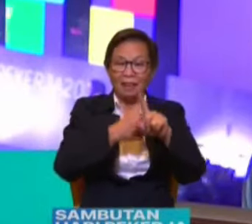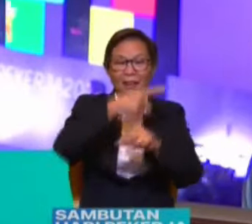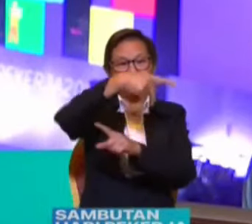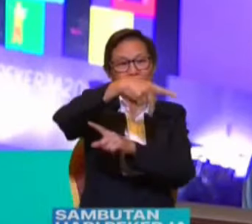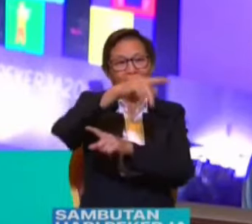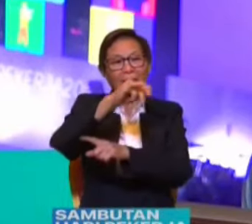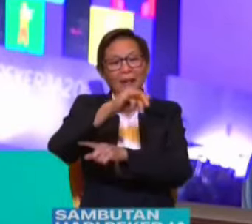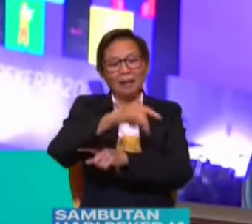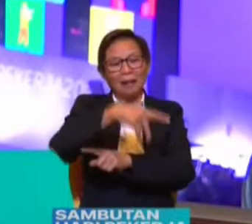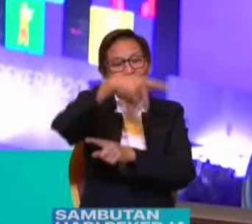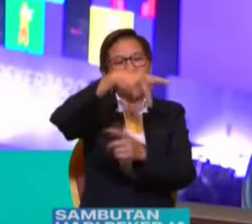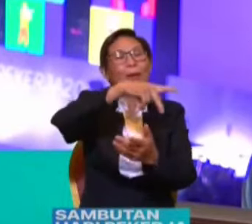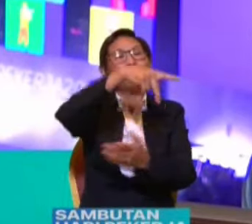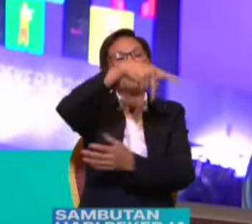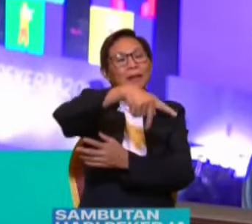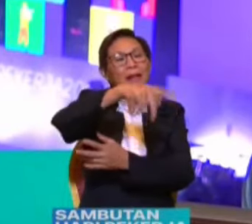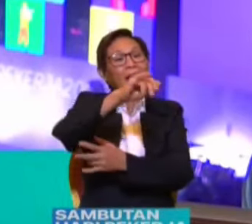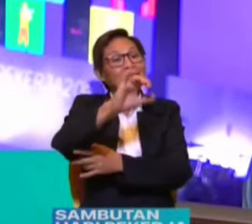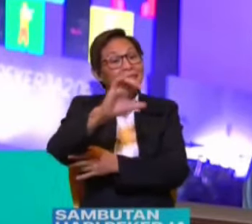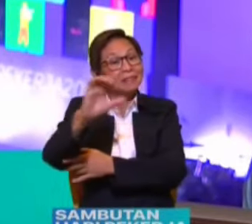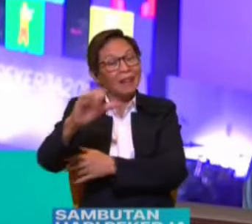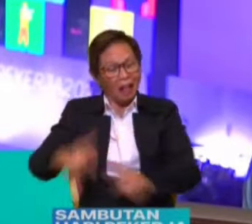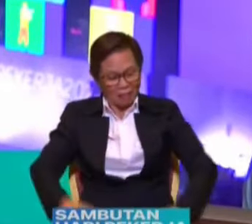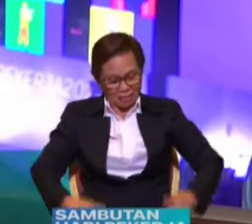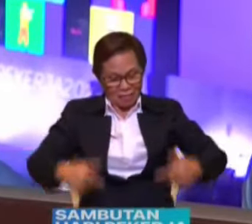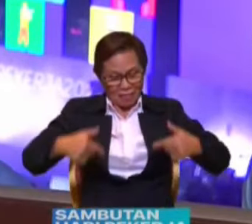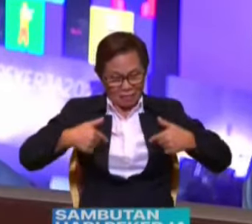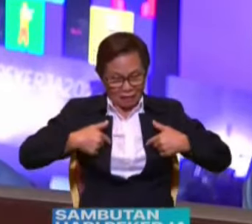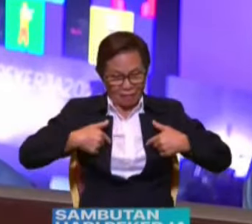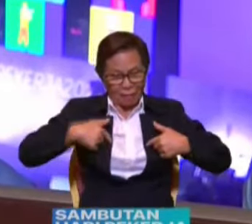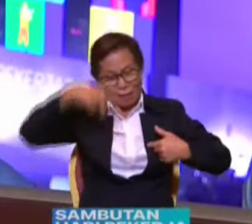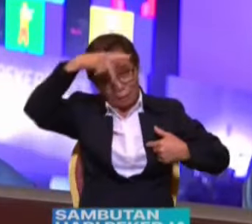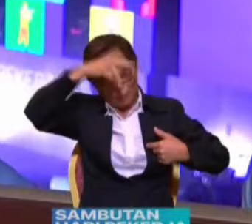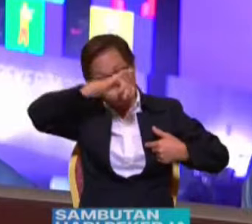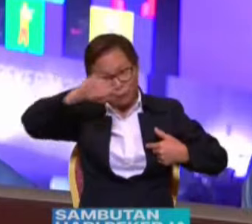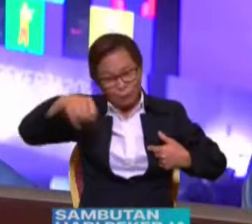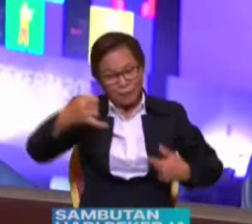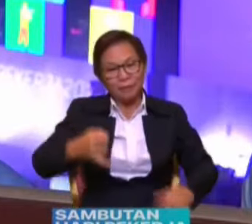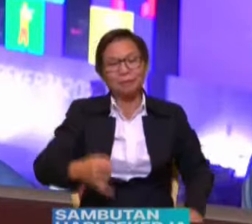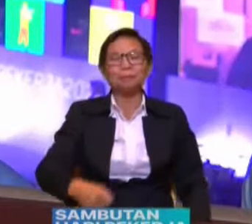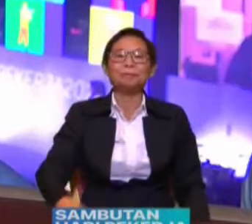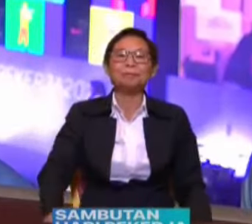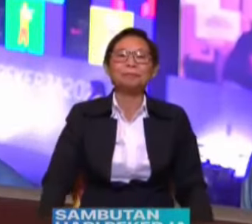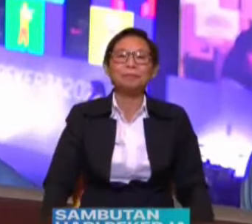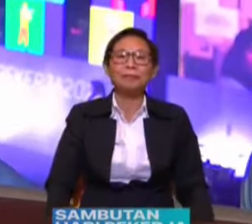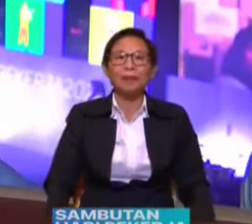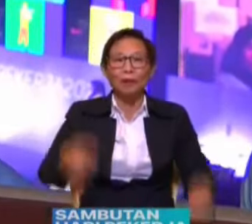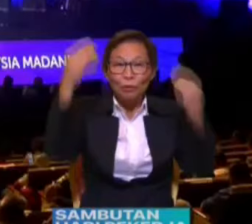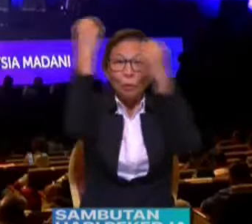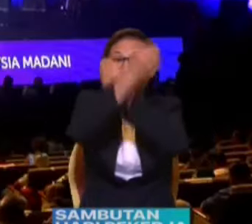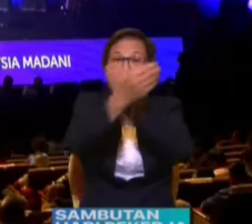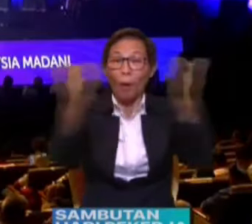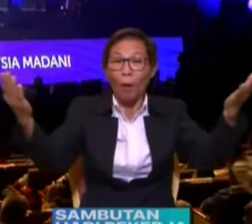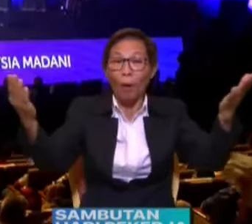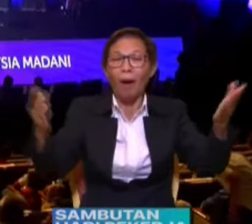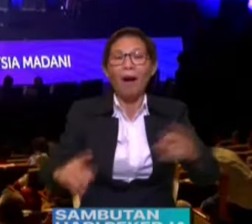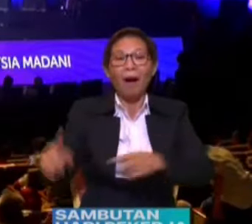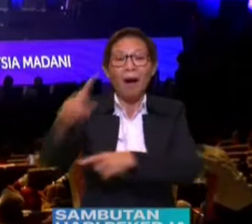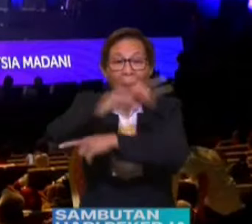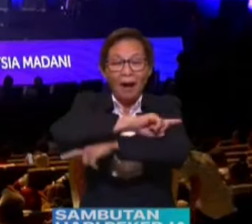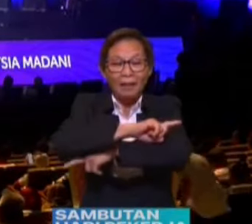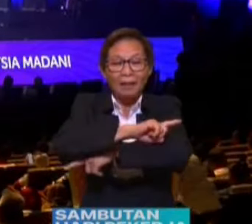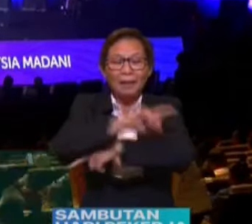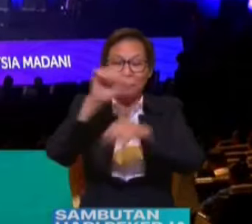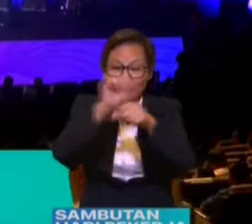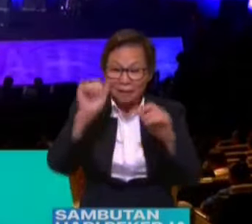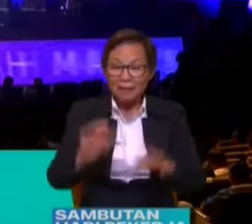iaitu di Pusat Konvensyen Antarabangsa Putrajaya PICC. Dan untuk makluman anda bahawa hari